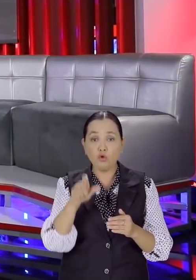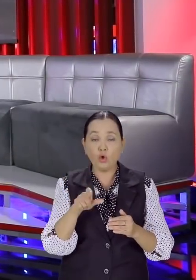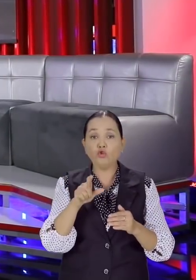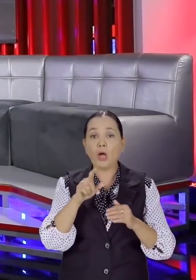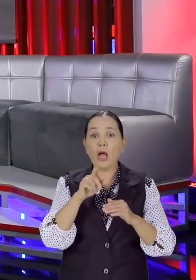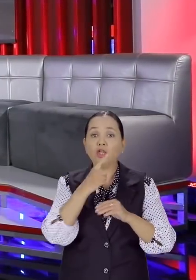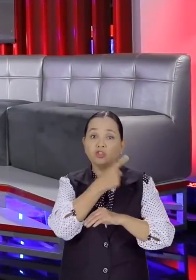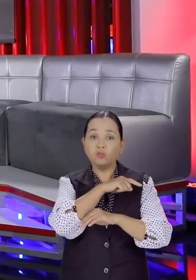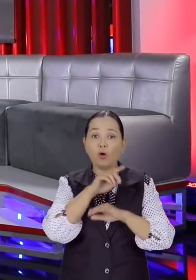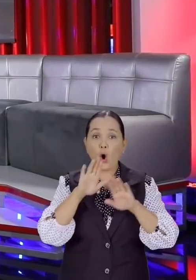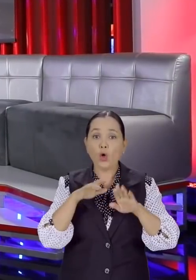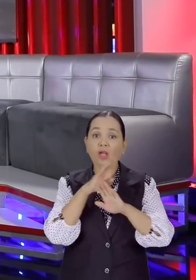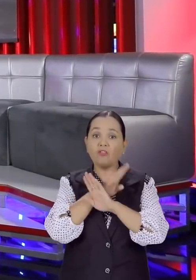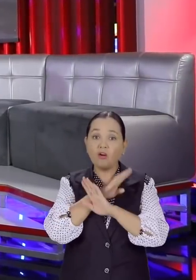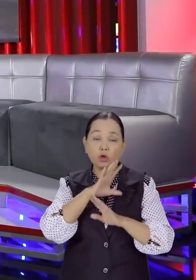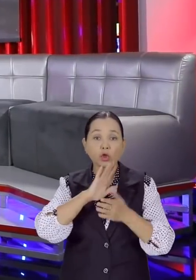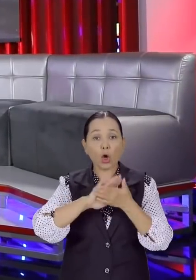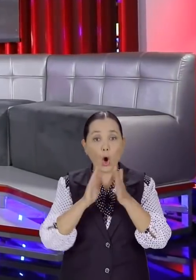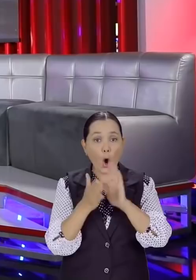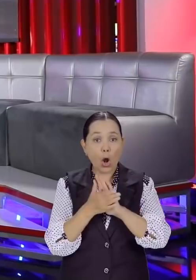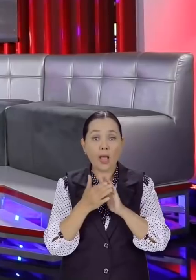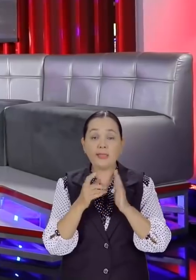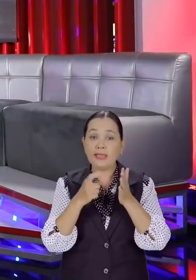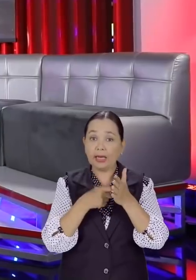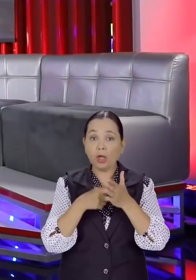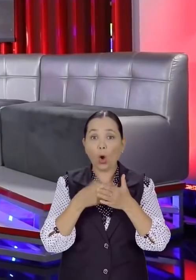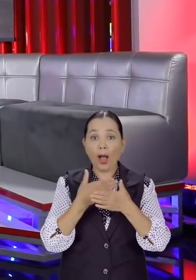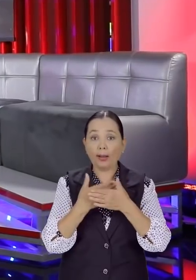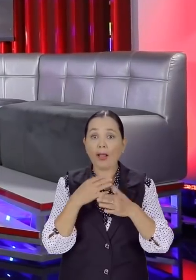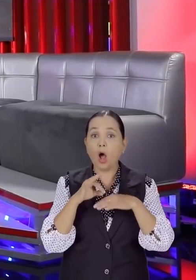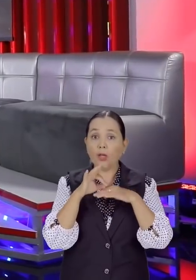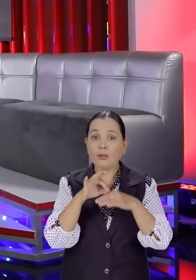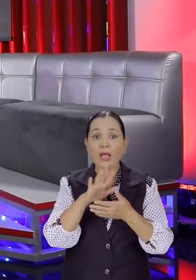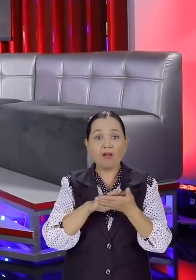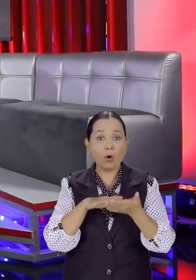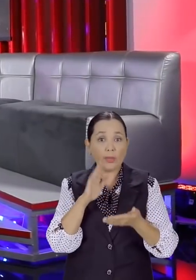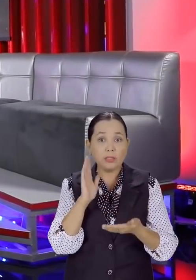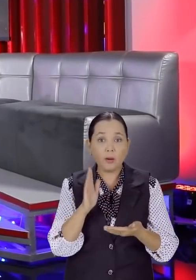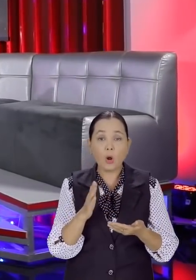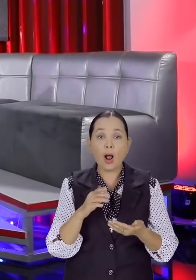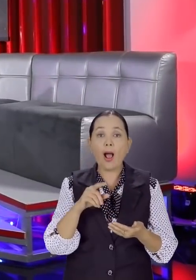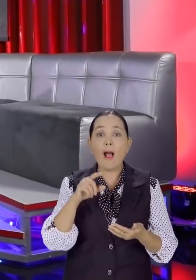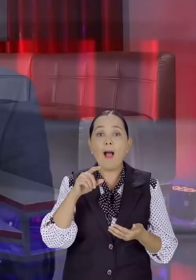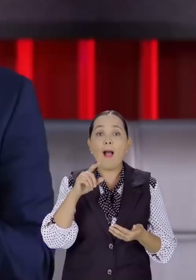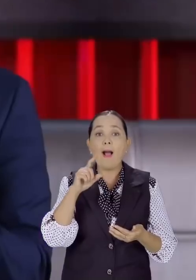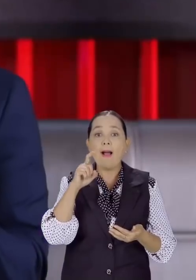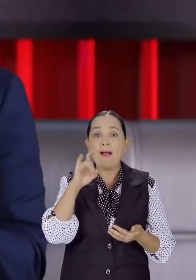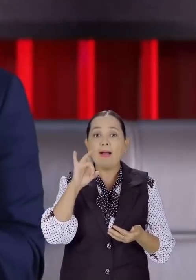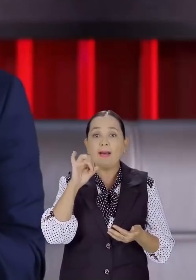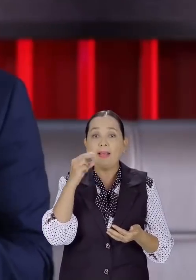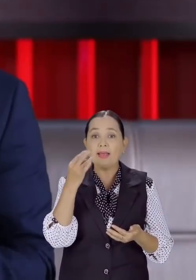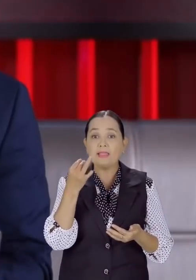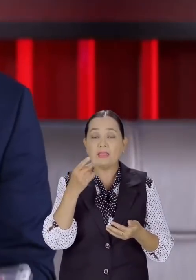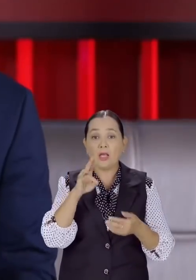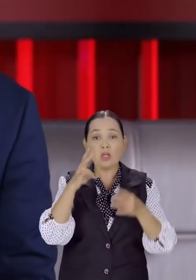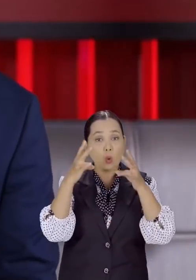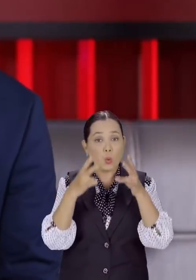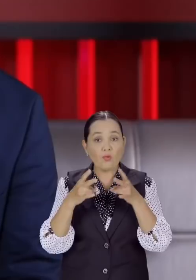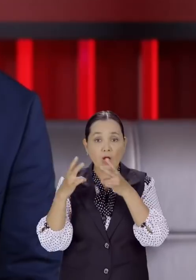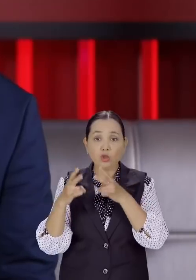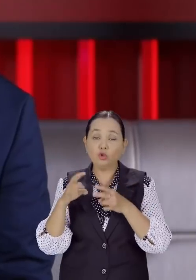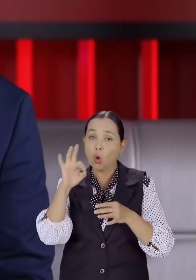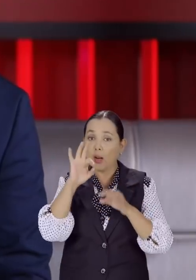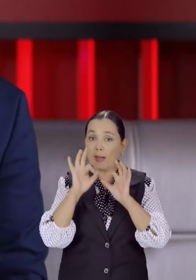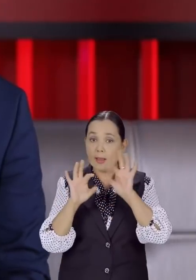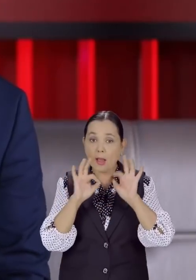olib shifoxonada vafot etgan. Ayni paytda holat yuzasidan tergov harakatlari davom ettirilmoqda. Gretsiyadagi ham boshiga kulfa tushganlar